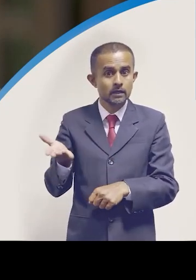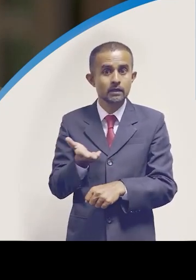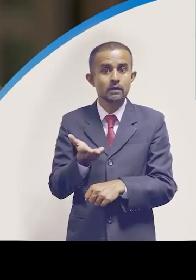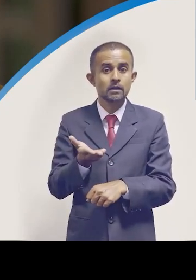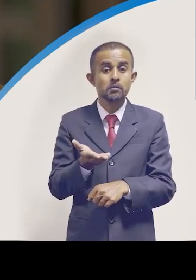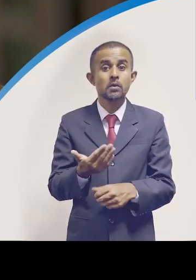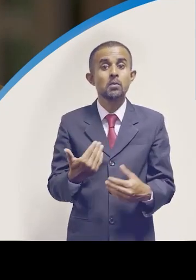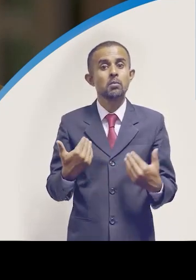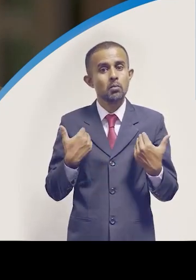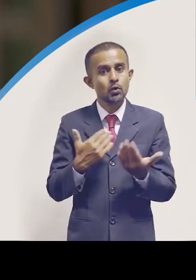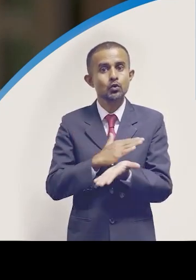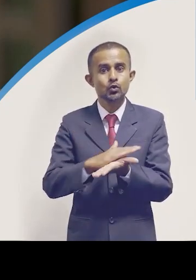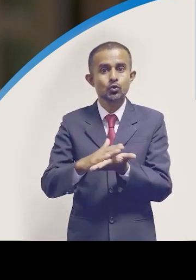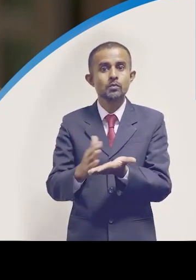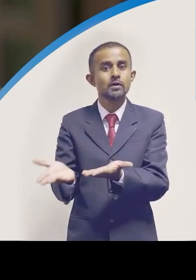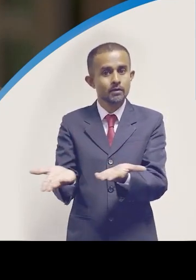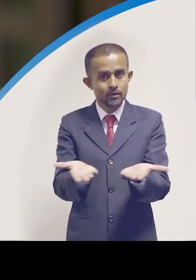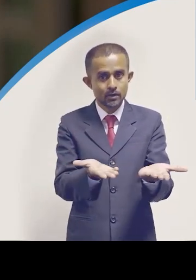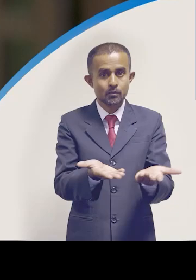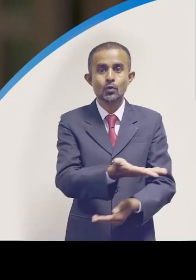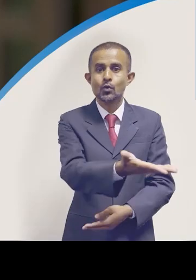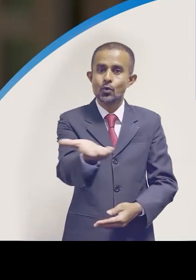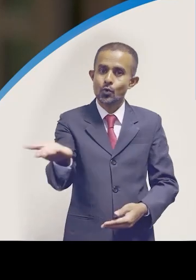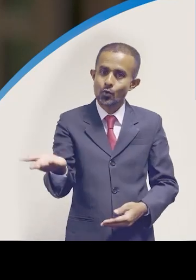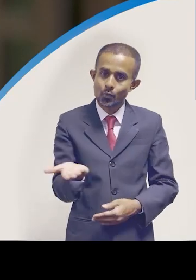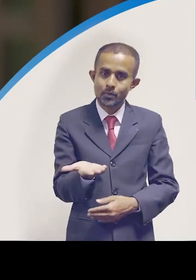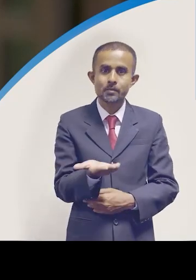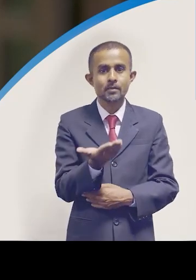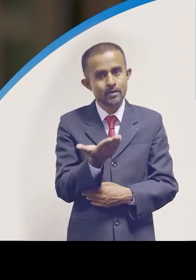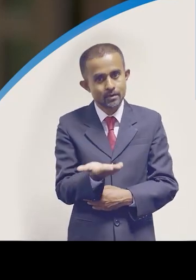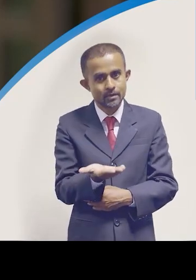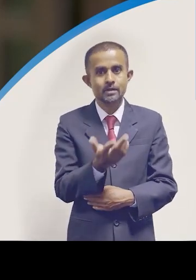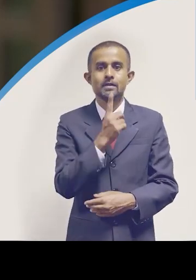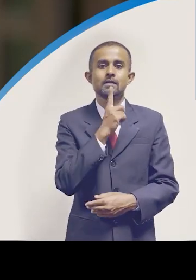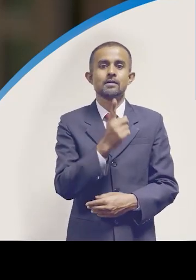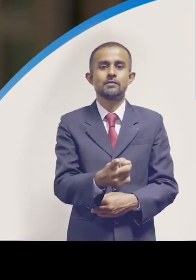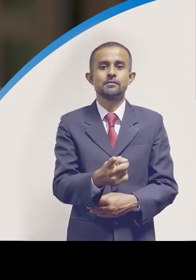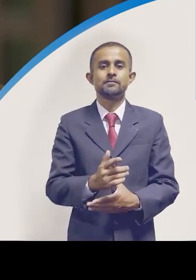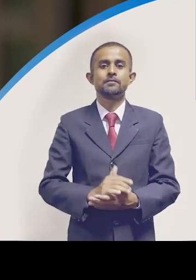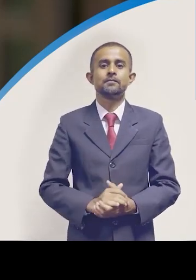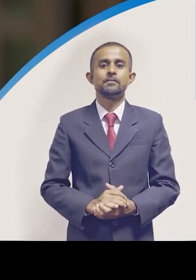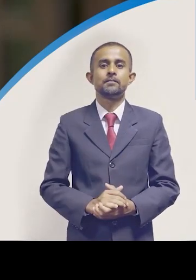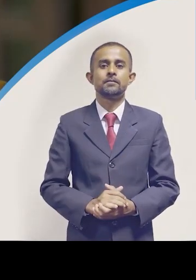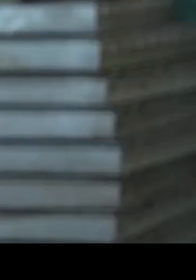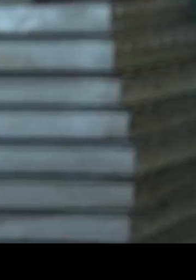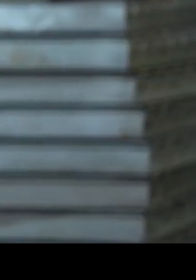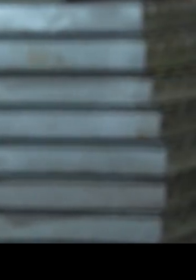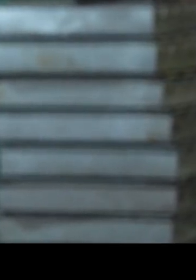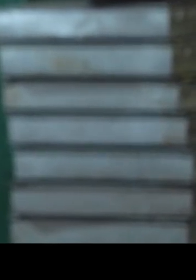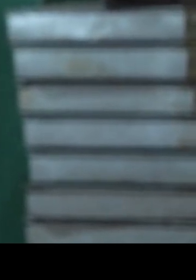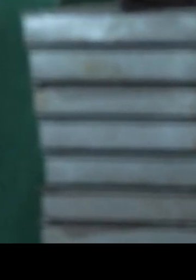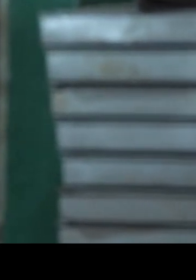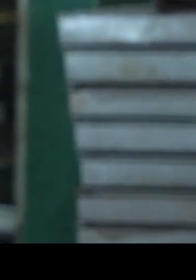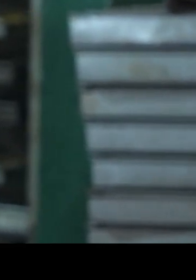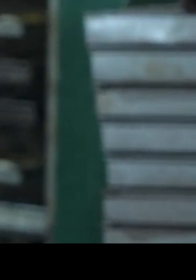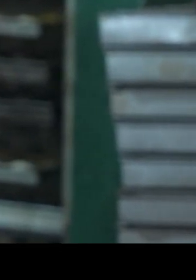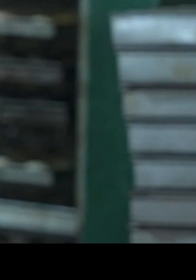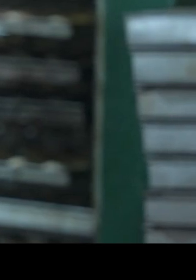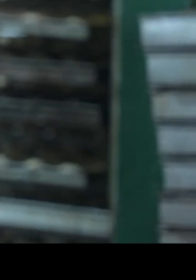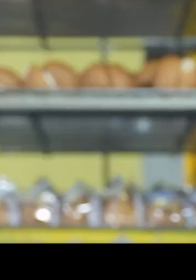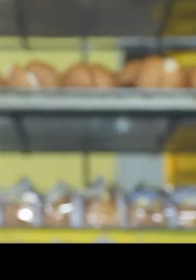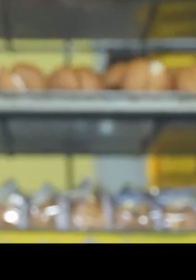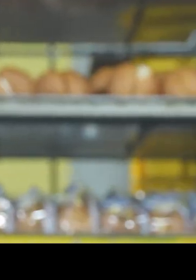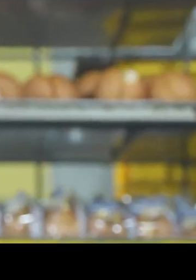හඳුනාගෙන ඒ අය වෙනුවෙන් මේ මහඟු මෙහෙවර කරන්න කියලා මම ඔයාලගෙන් ඉල්ලා සිටිනවා. ආබාධ